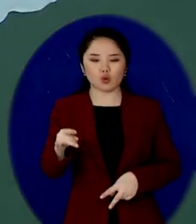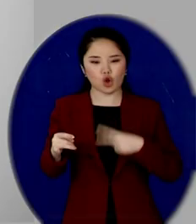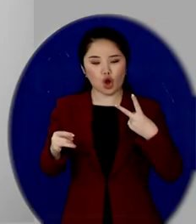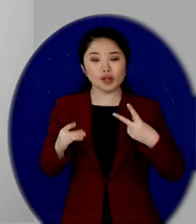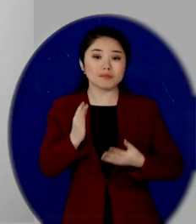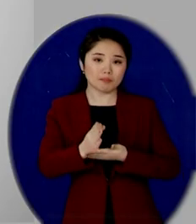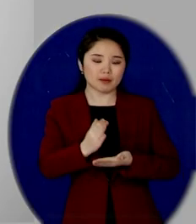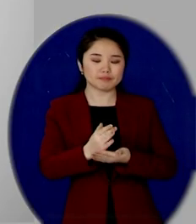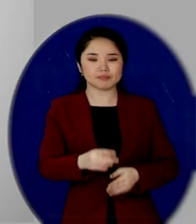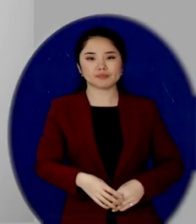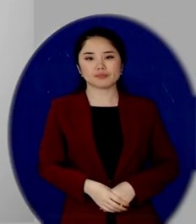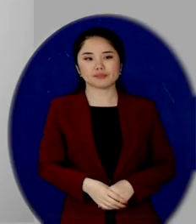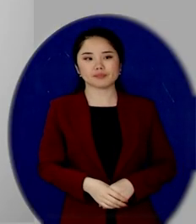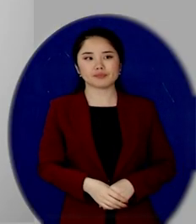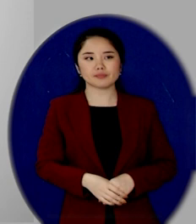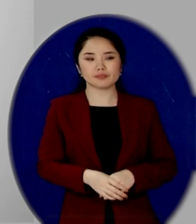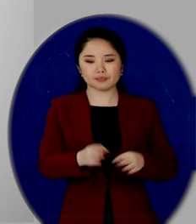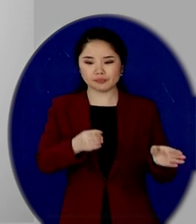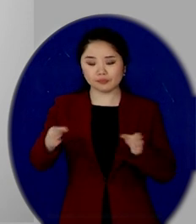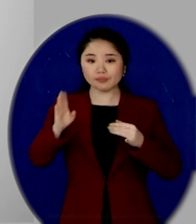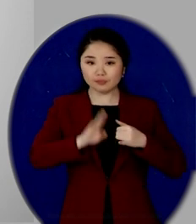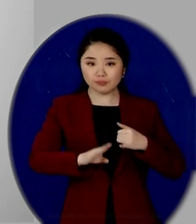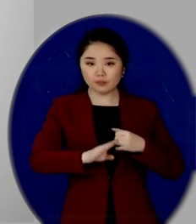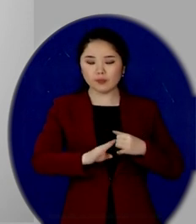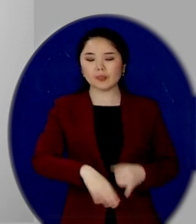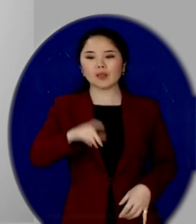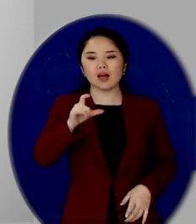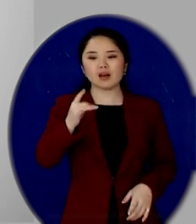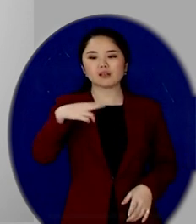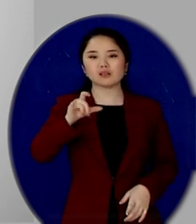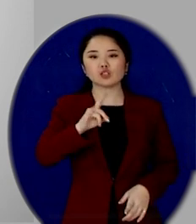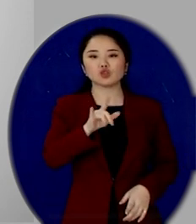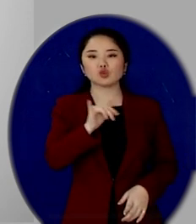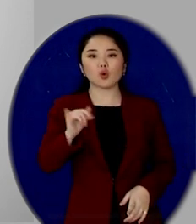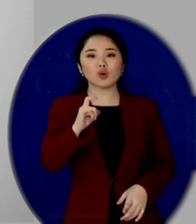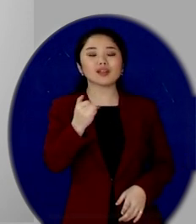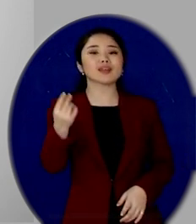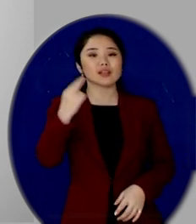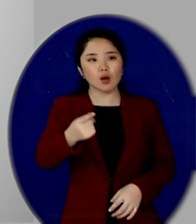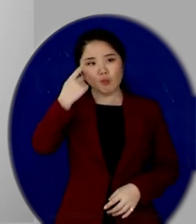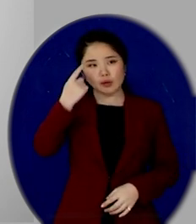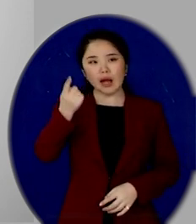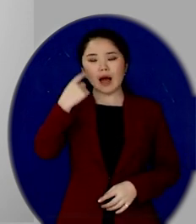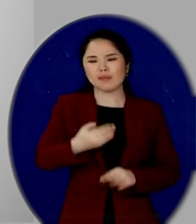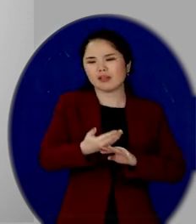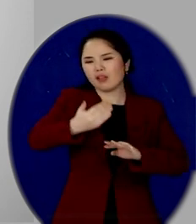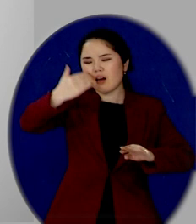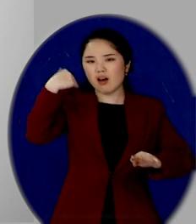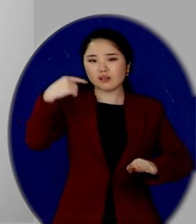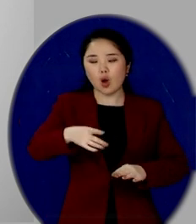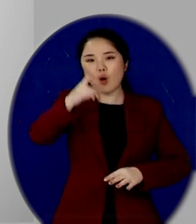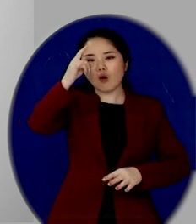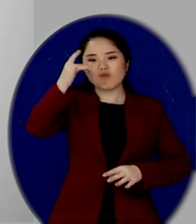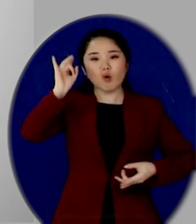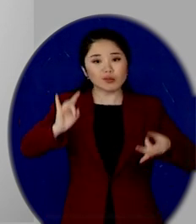бахна. За сүүлийн мэдээллийг харъя. Эрдэнцөө хийд нь Монгол улс дахь хамгийн эртний бурхан